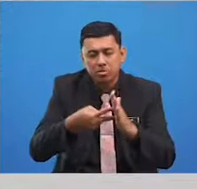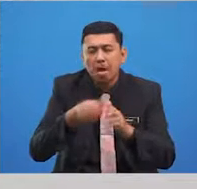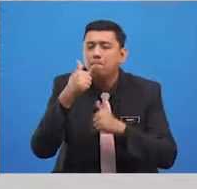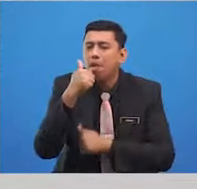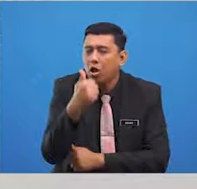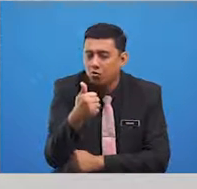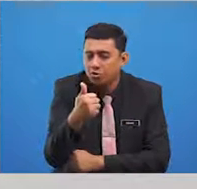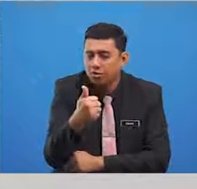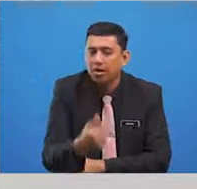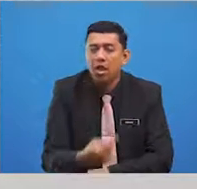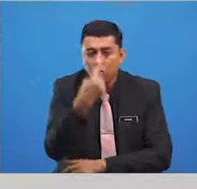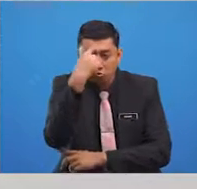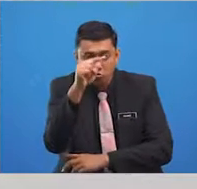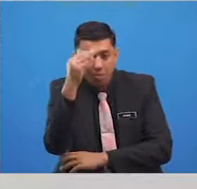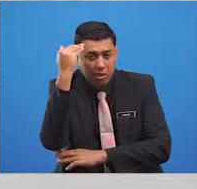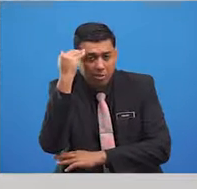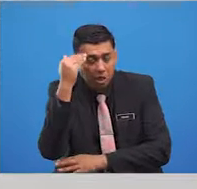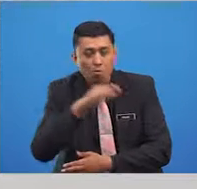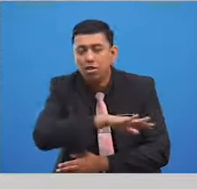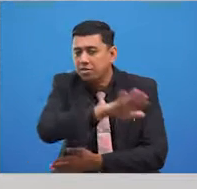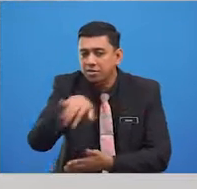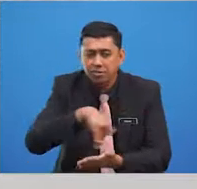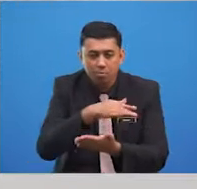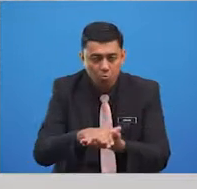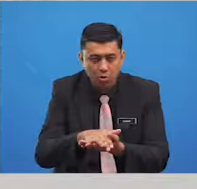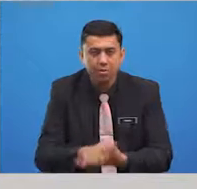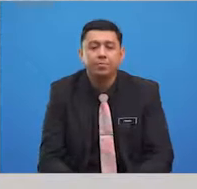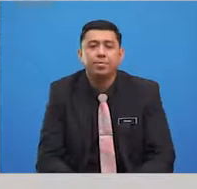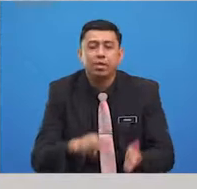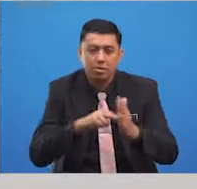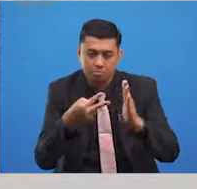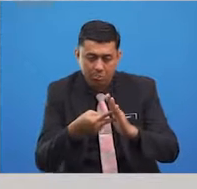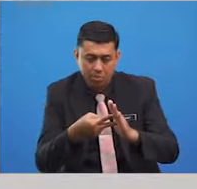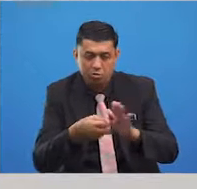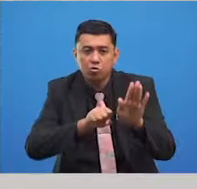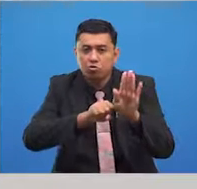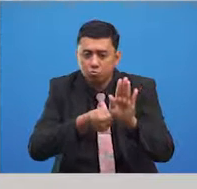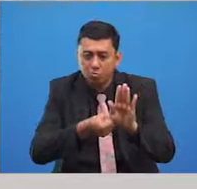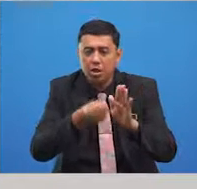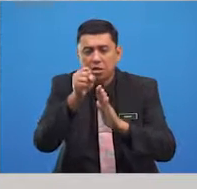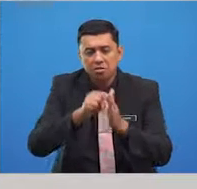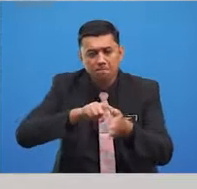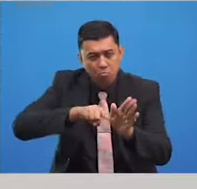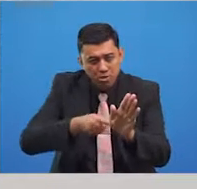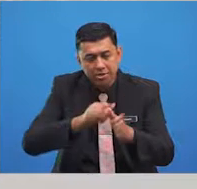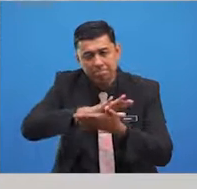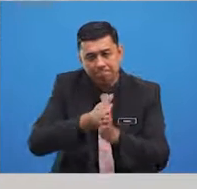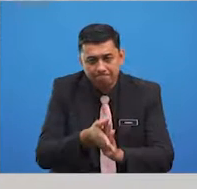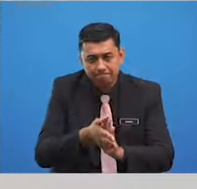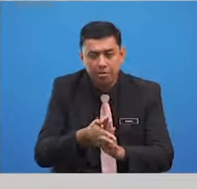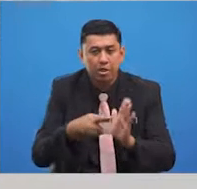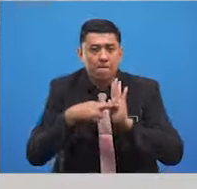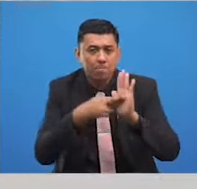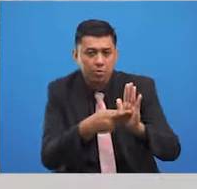Bagus. Untuk pengetahuan murid-murid, maksud sumber semula jadi merujuk bahan